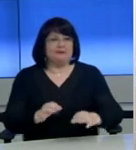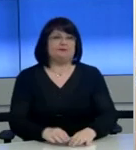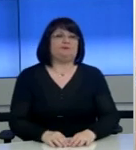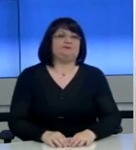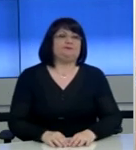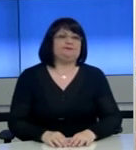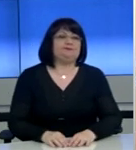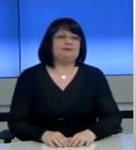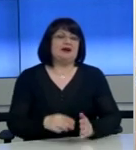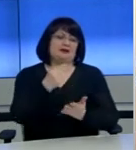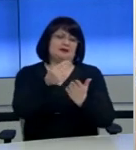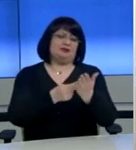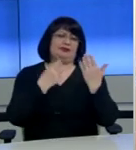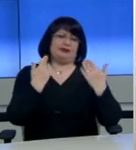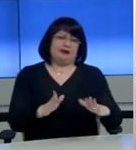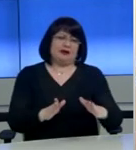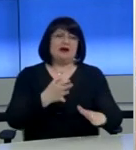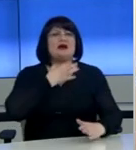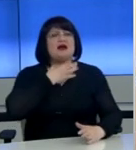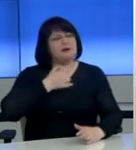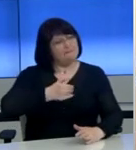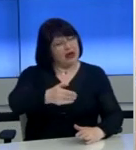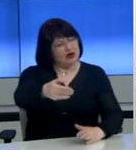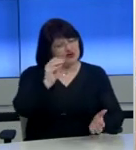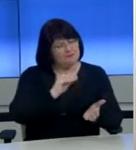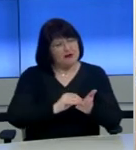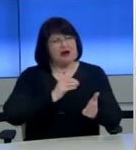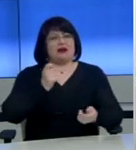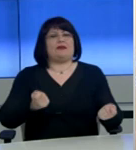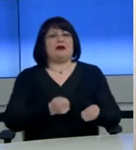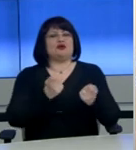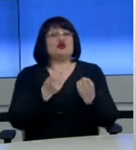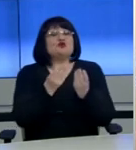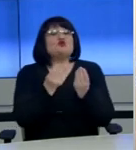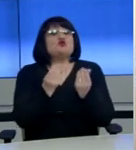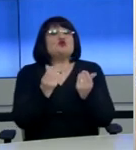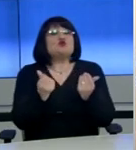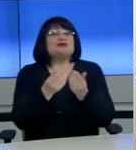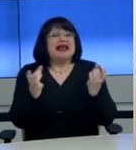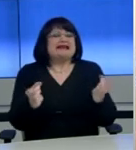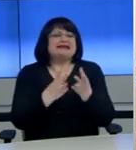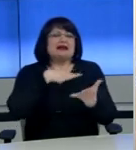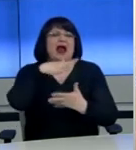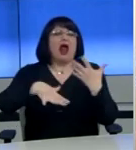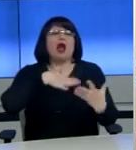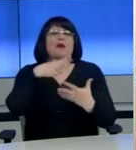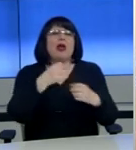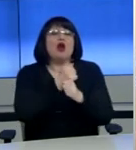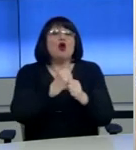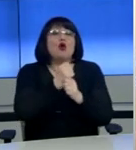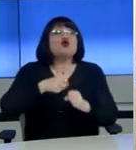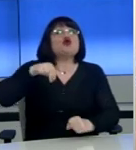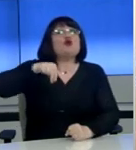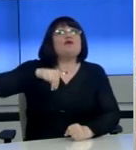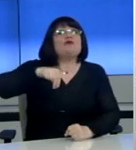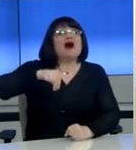ξανά, το έχω κάνει αρκετές φορές, θα το κάνω όταν χρειαστεί και στο μέλλον, για την ουσία του μεγάλου αυτού σκανδάλου, του σκανδάλου της Νοβάρτης,